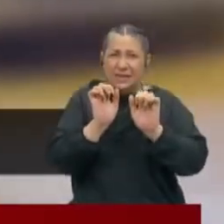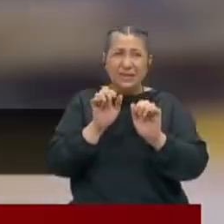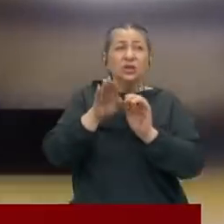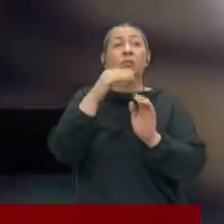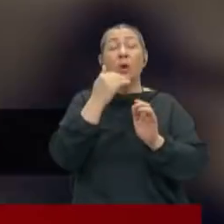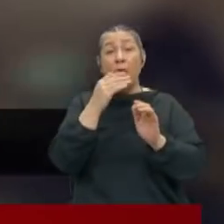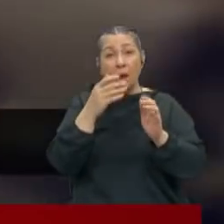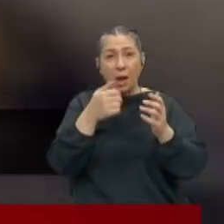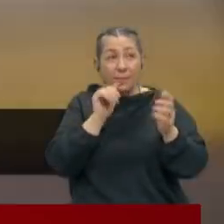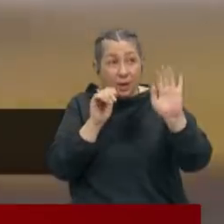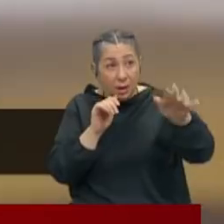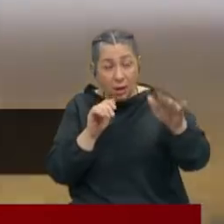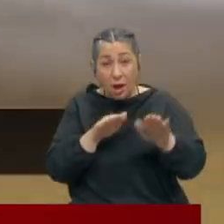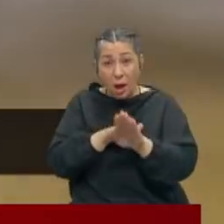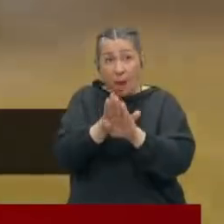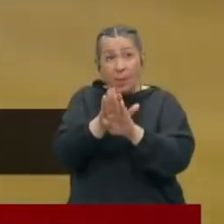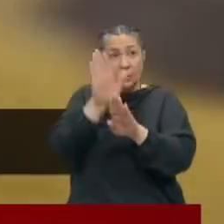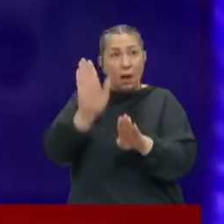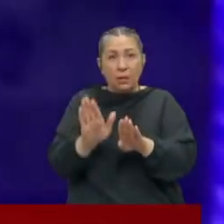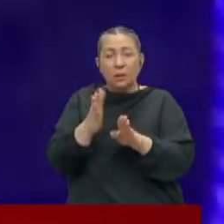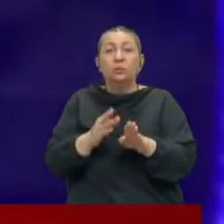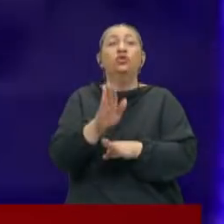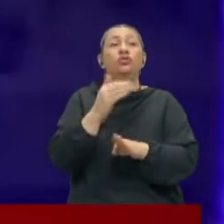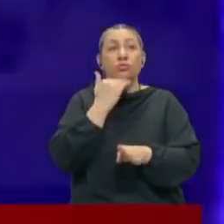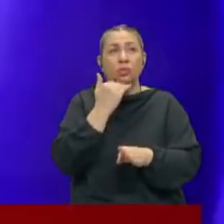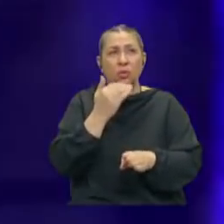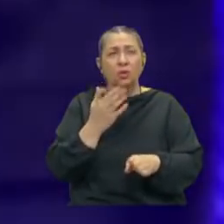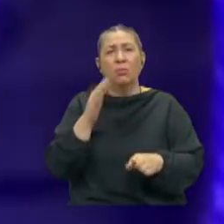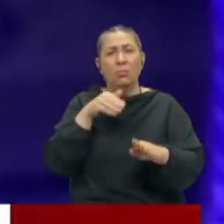Emin abi, rampada araçlar kaldı.